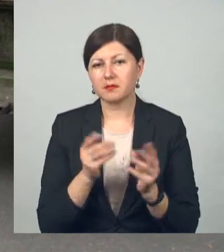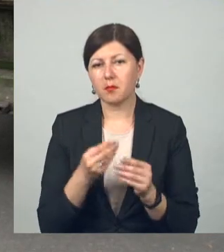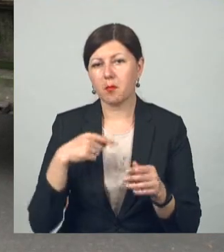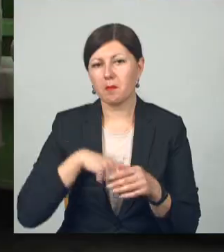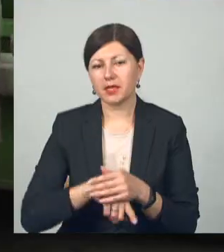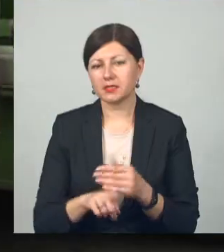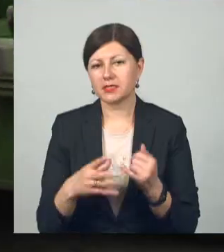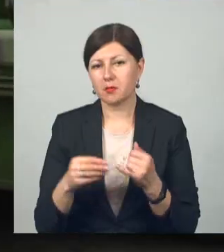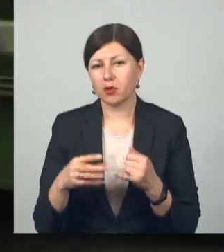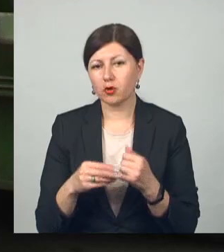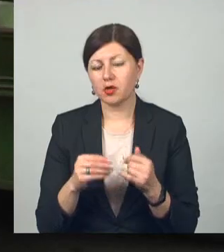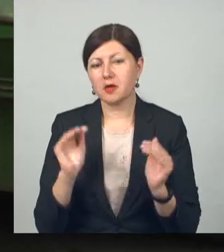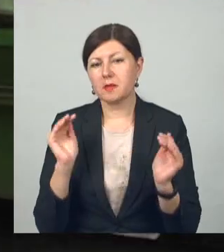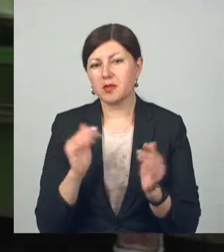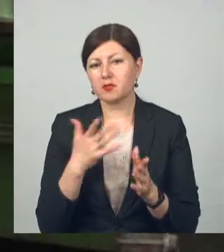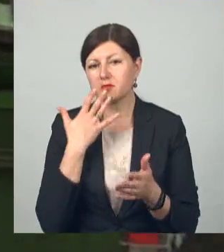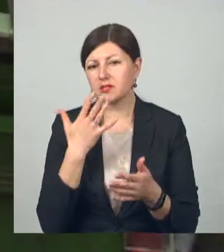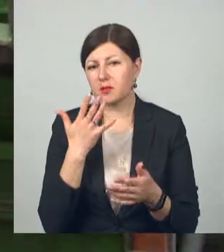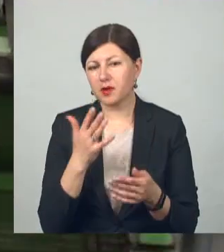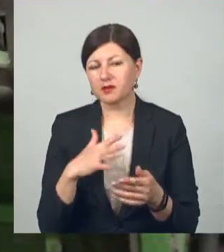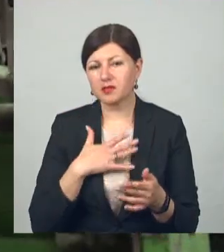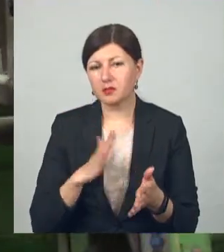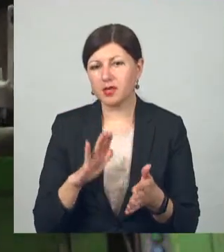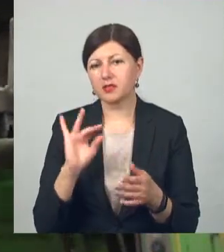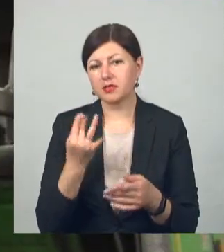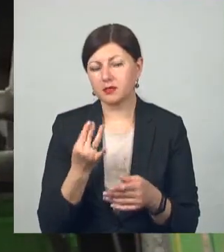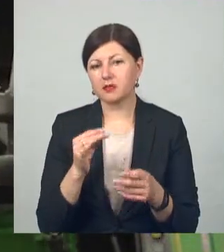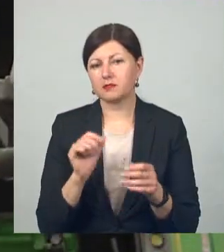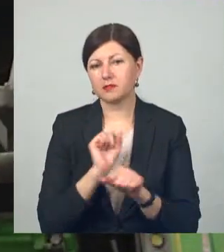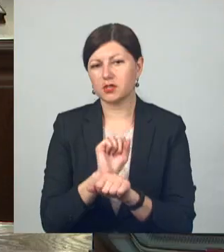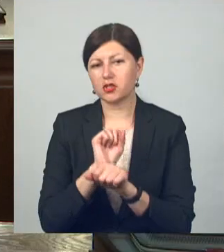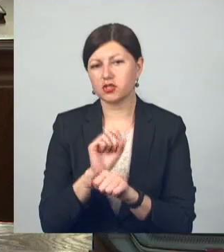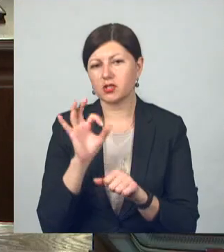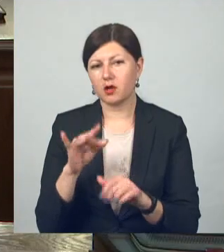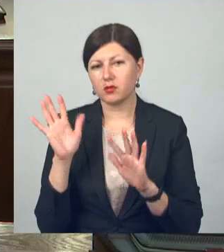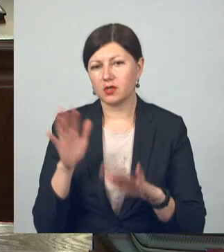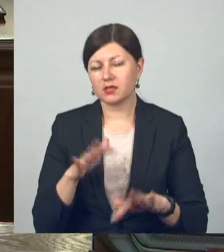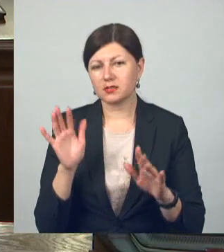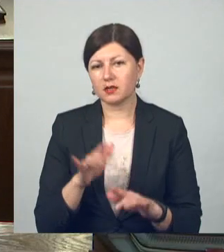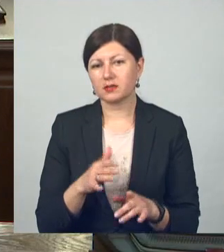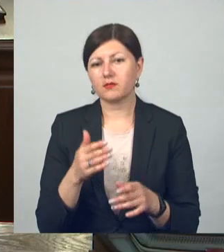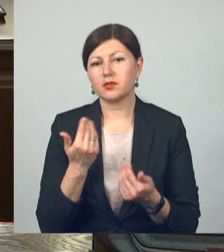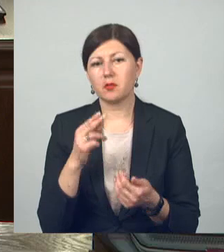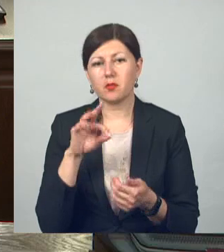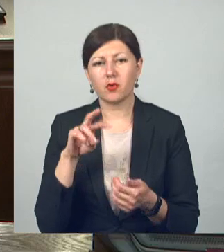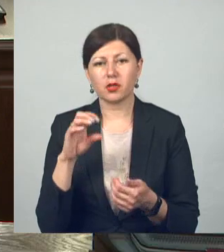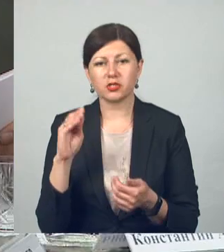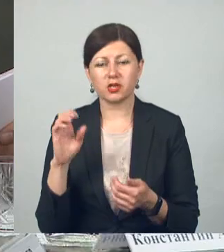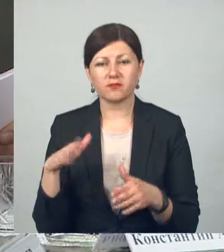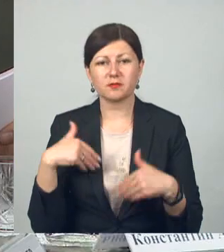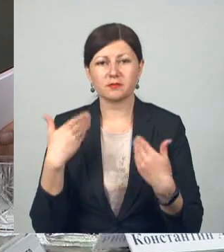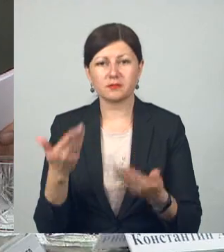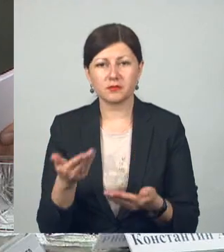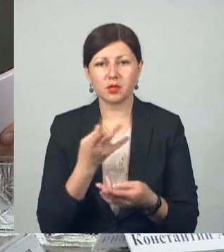землей. Соответственно, минимум неприятных запахов, а также защита от осадков. Заместитель губернатора Константин Полежаев также предложил